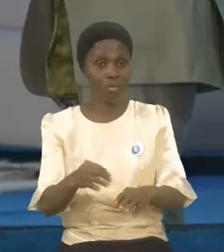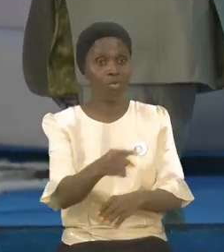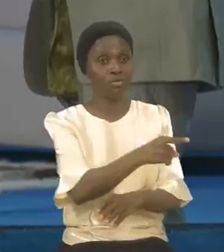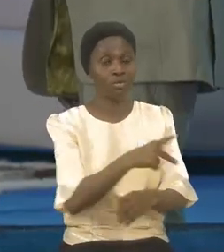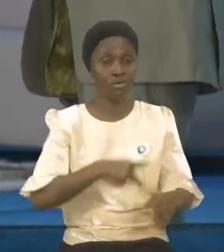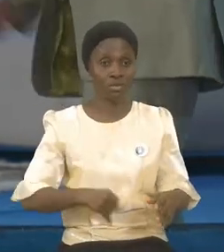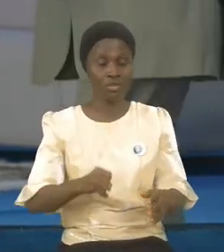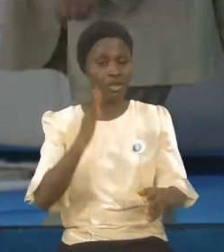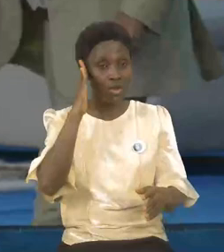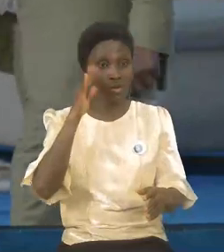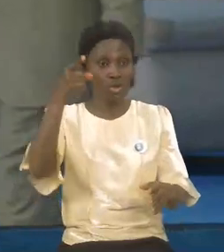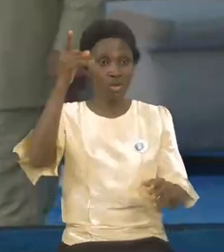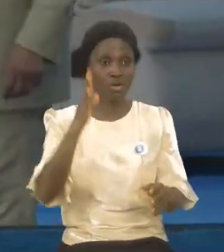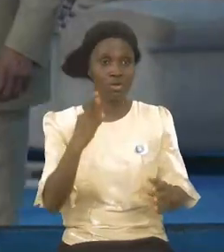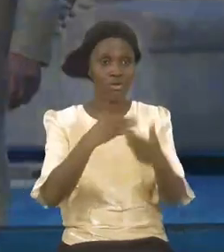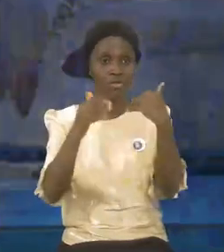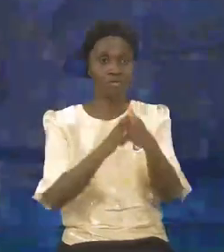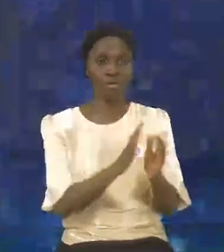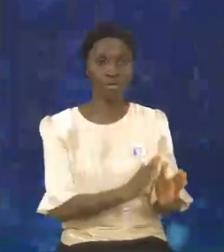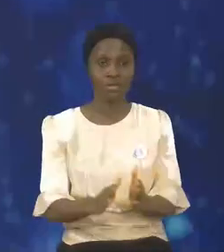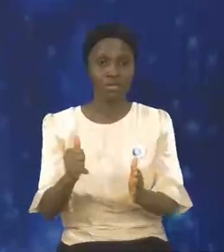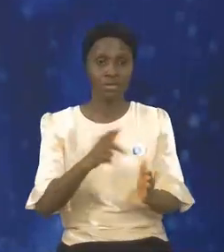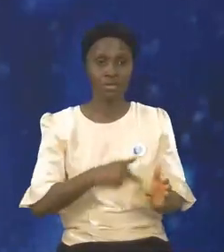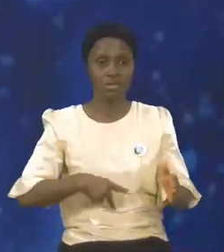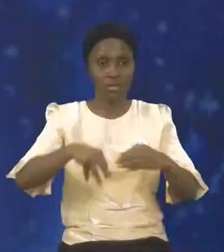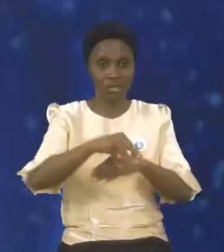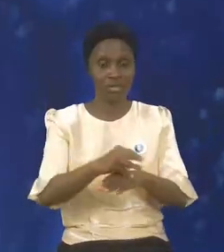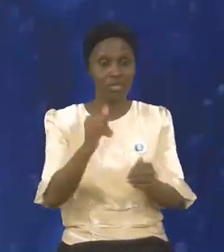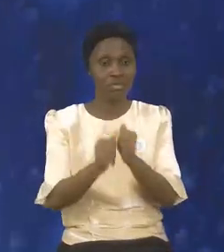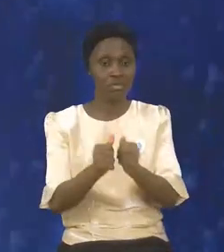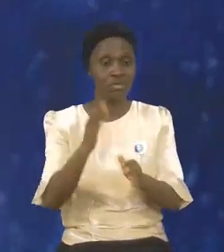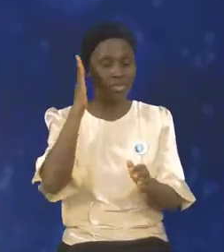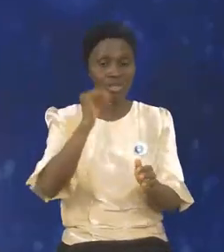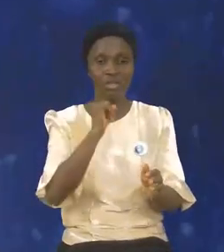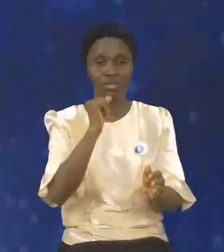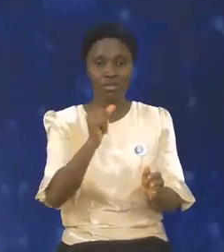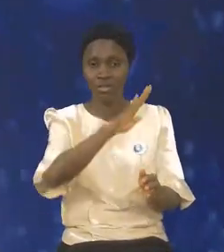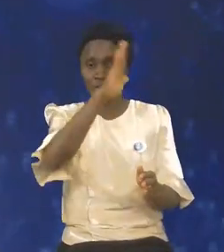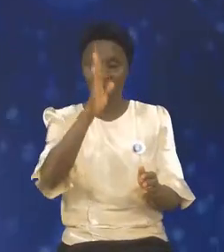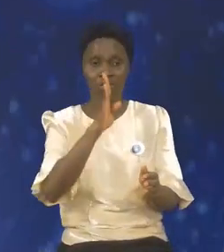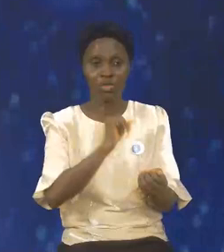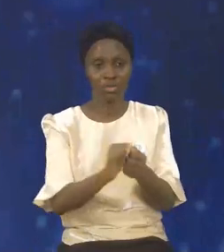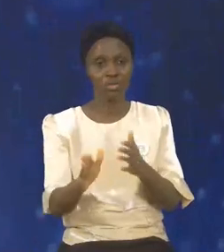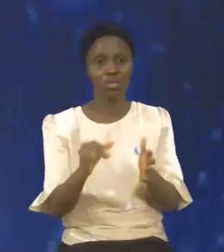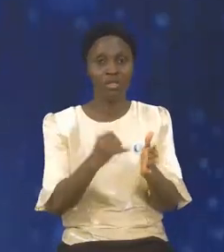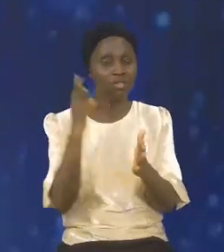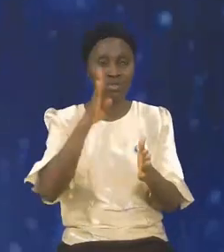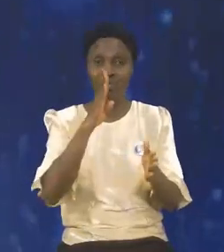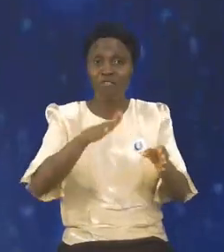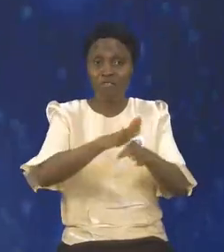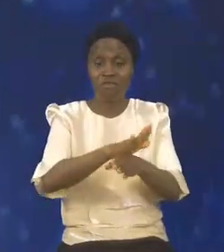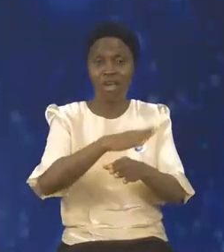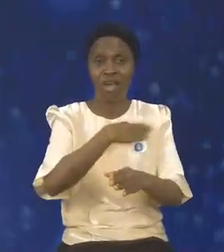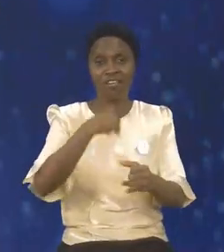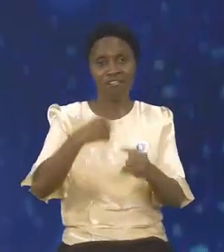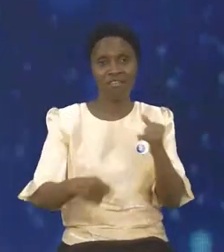Dieu des cieux suscitera un royaume qui ne sera jamais détruit et qui se sera